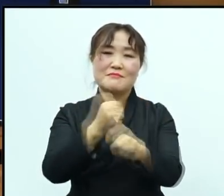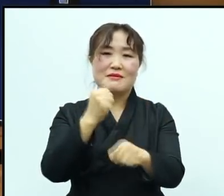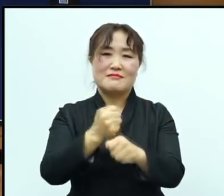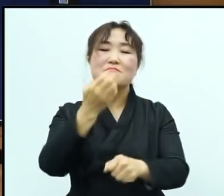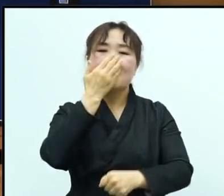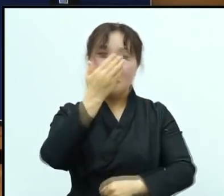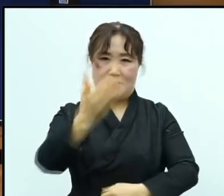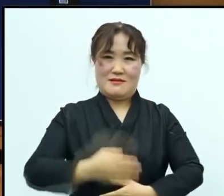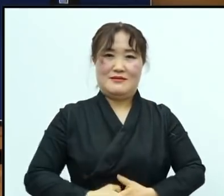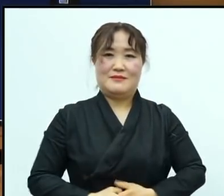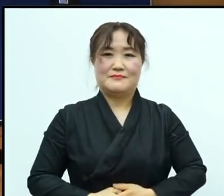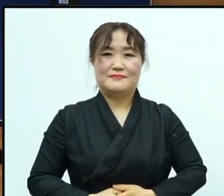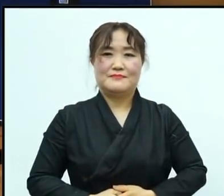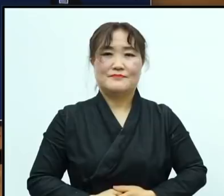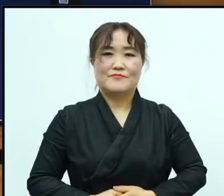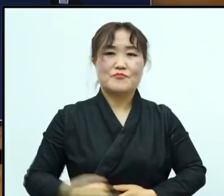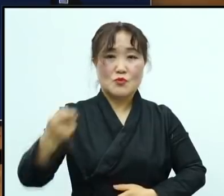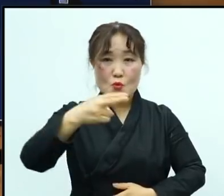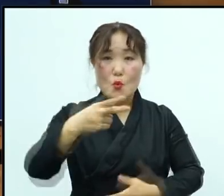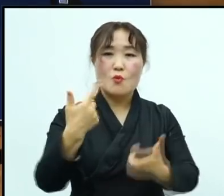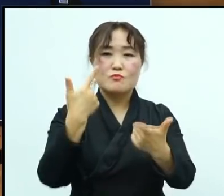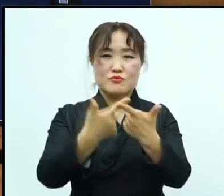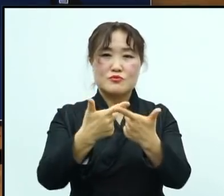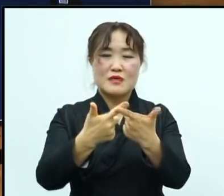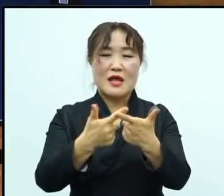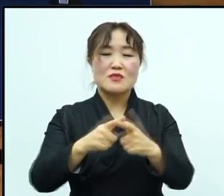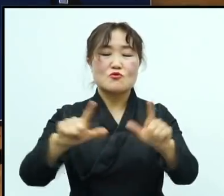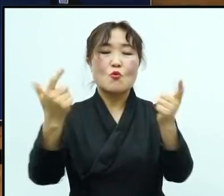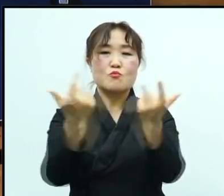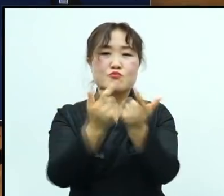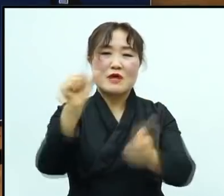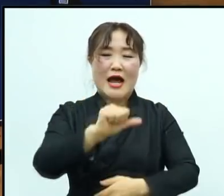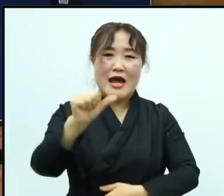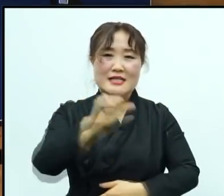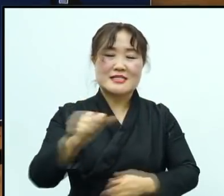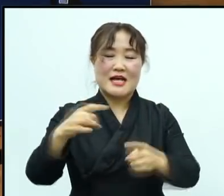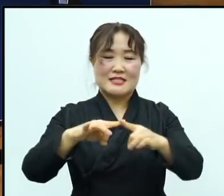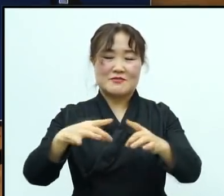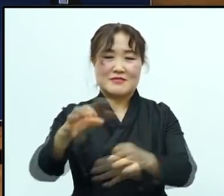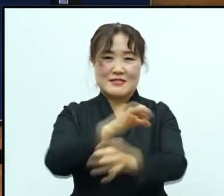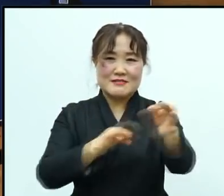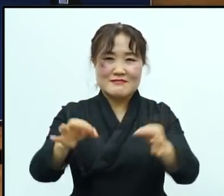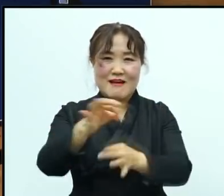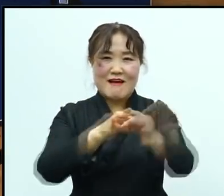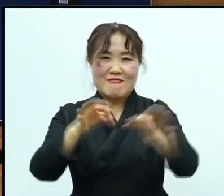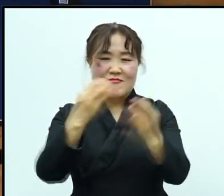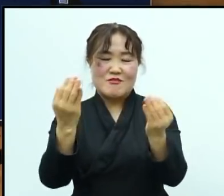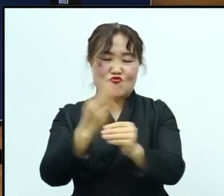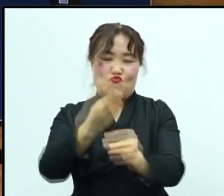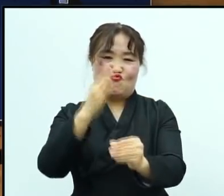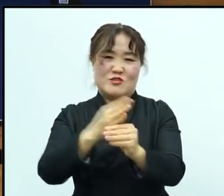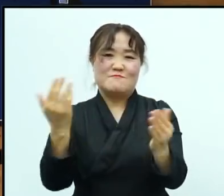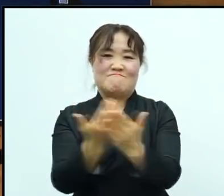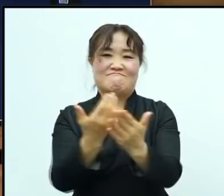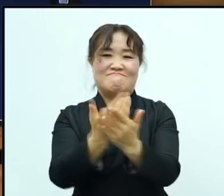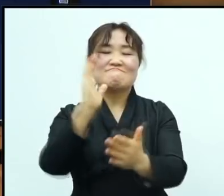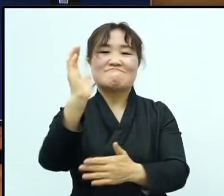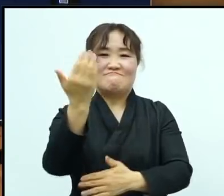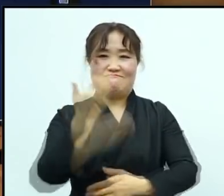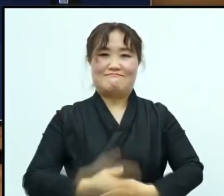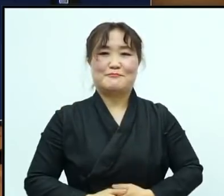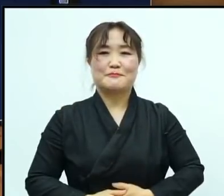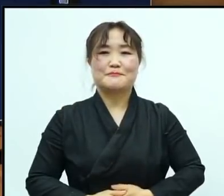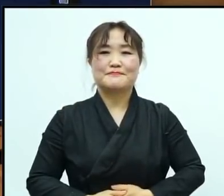것입니다. 그리고 부산은 동북아시아의 전자상거래 허브로 발돋움하게 될 것입니다.